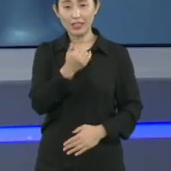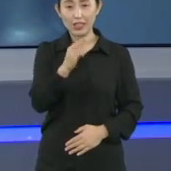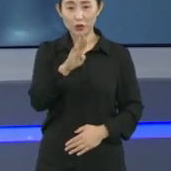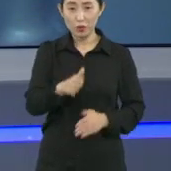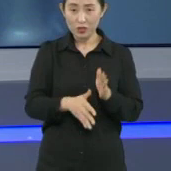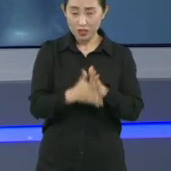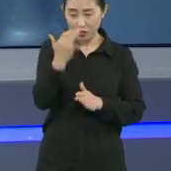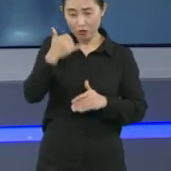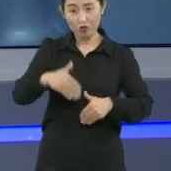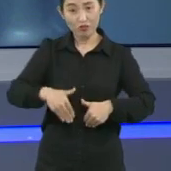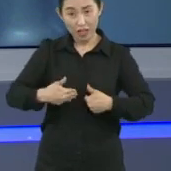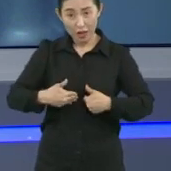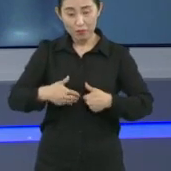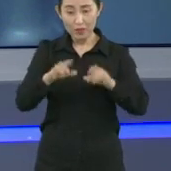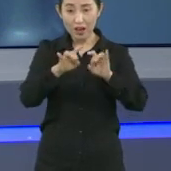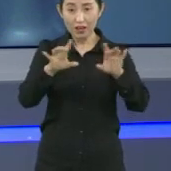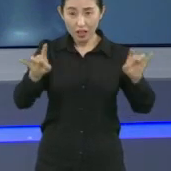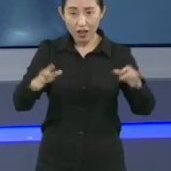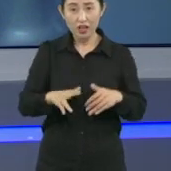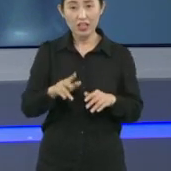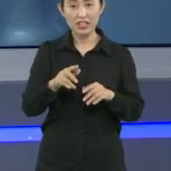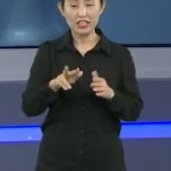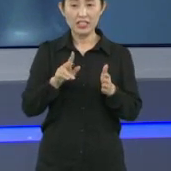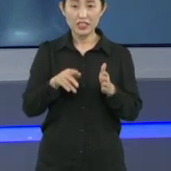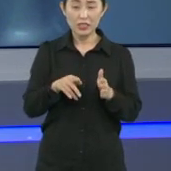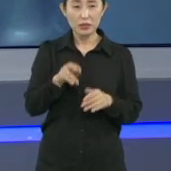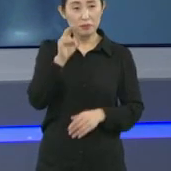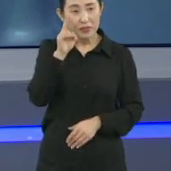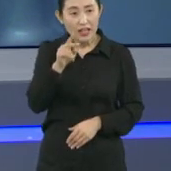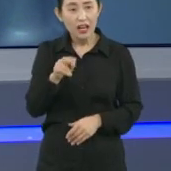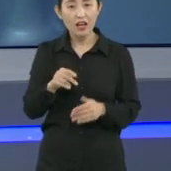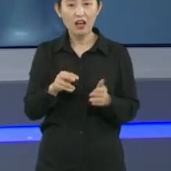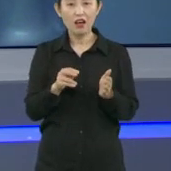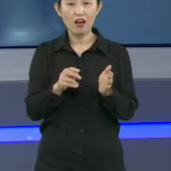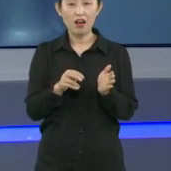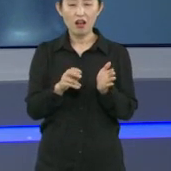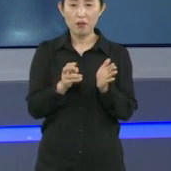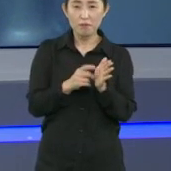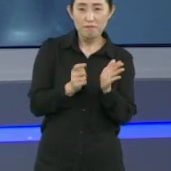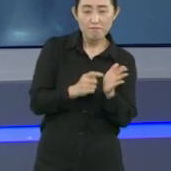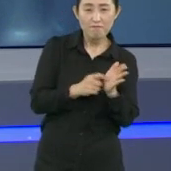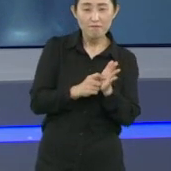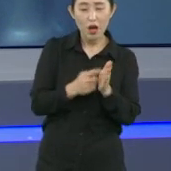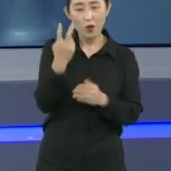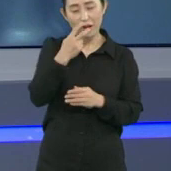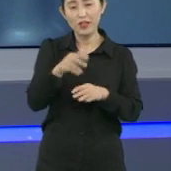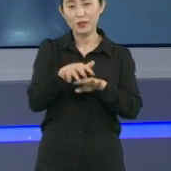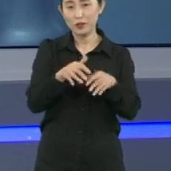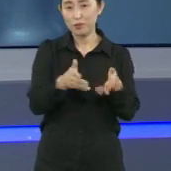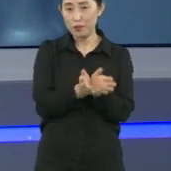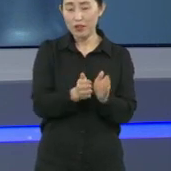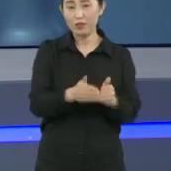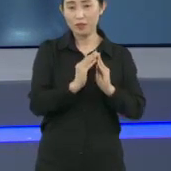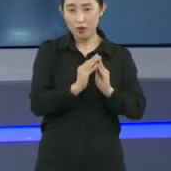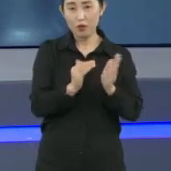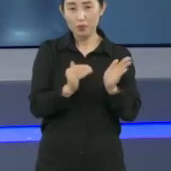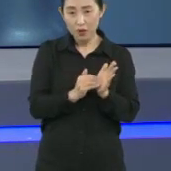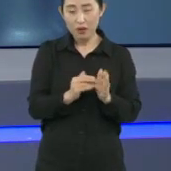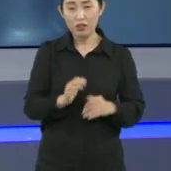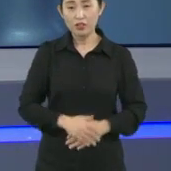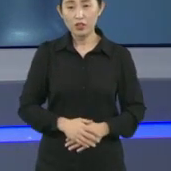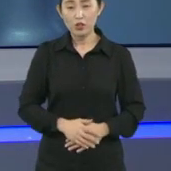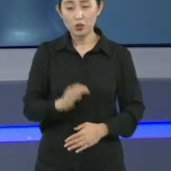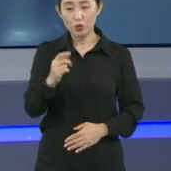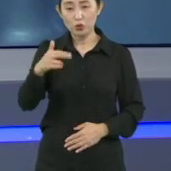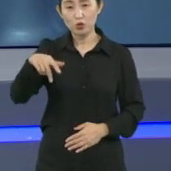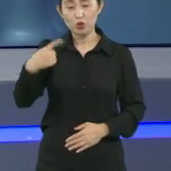세종시와 충남도 등 각 지자체도 비상관리체제에 돌입했습니다. 세종시는 비상대책팀을 꾸리고 요소수